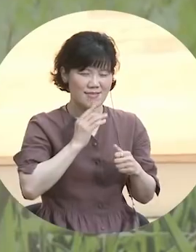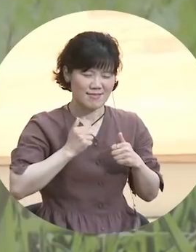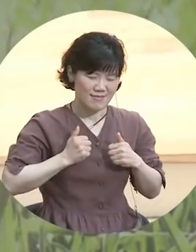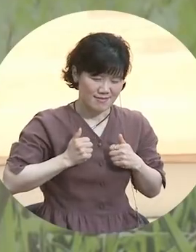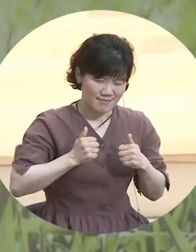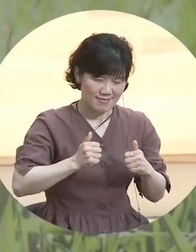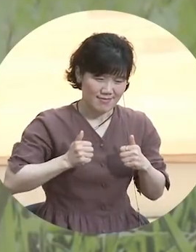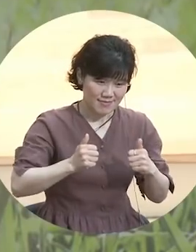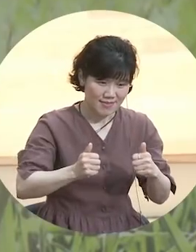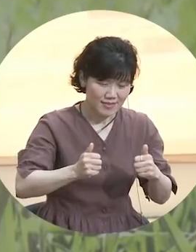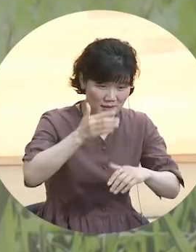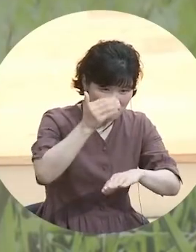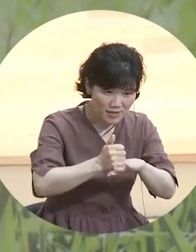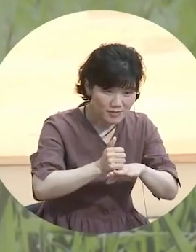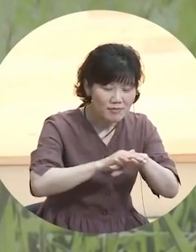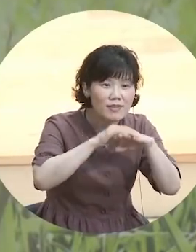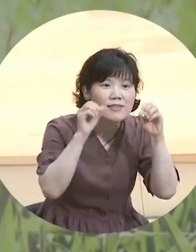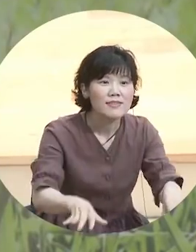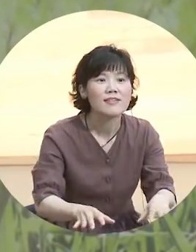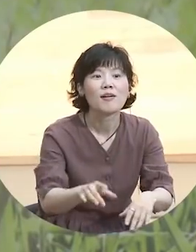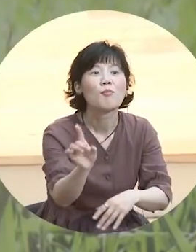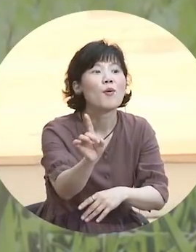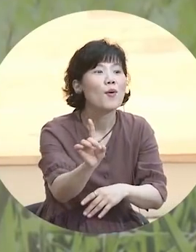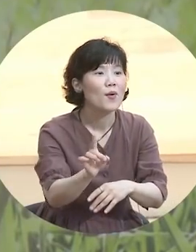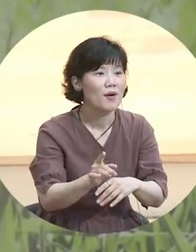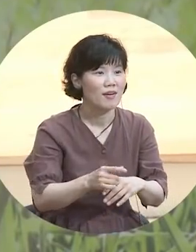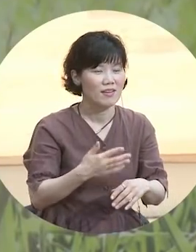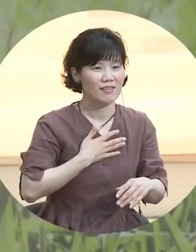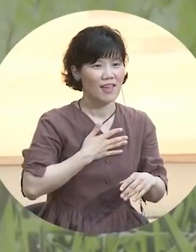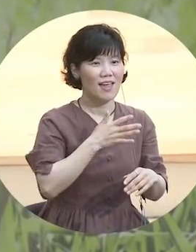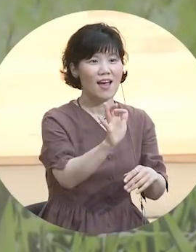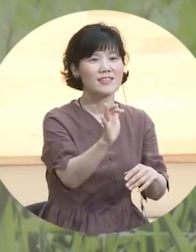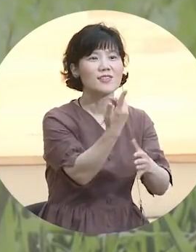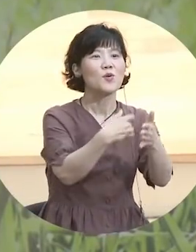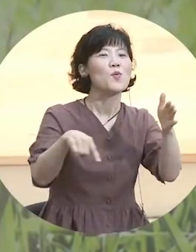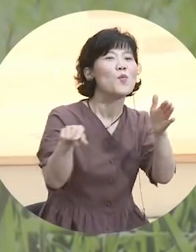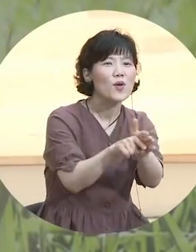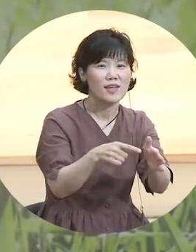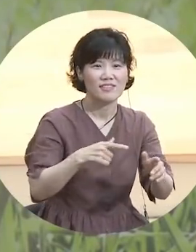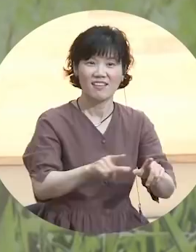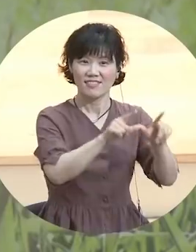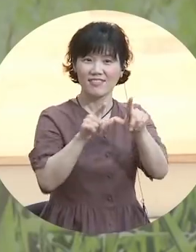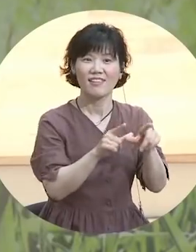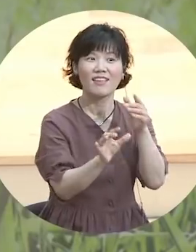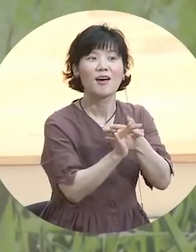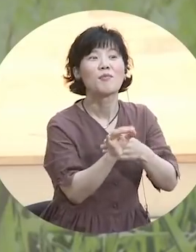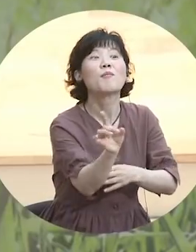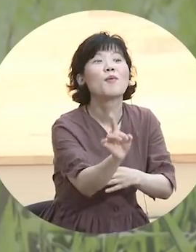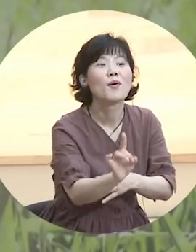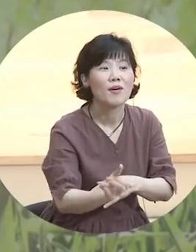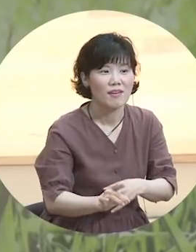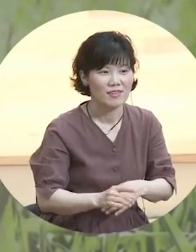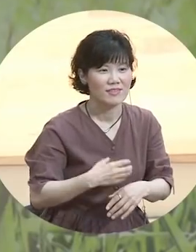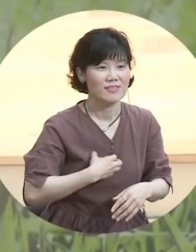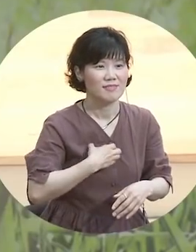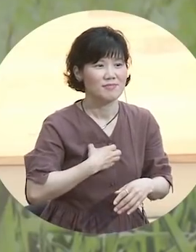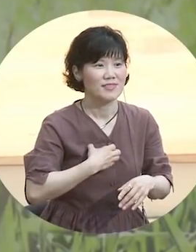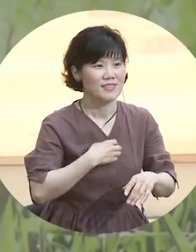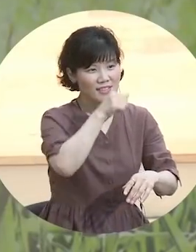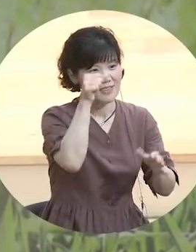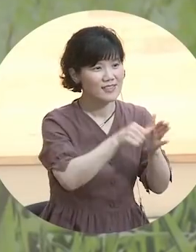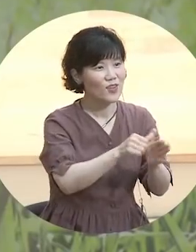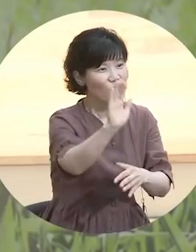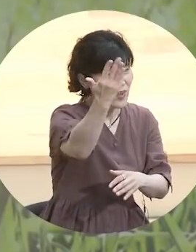끝나는 허망함을 맞이한다면, 내 인생의 화장실을 위해 존재한 것 같은 그런 인생을 산다면 우린 정말 끔찍한 거